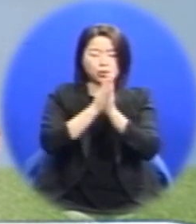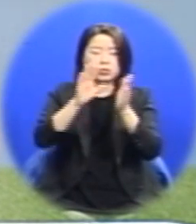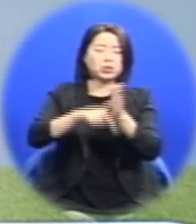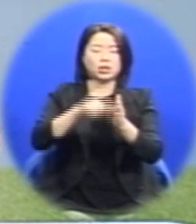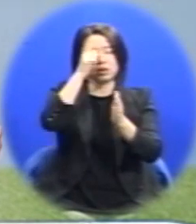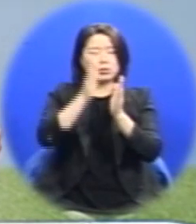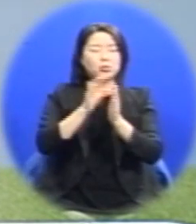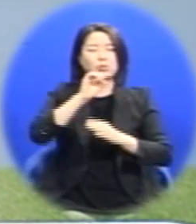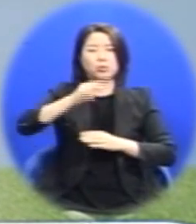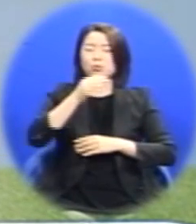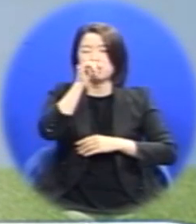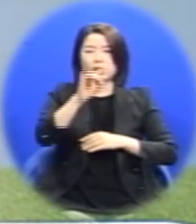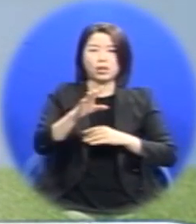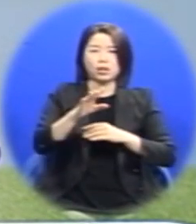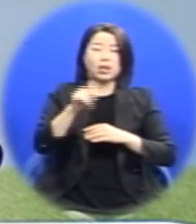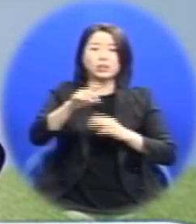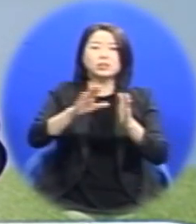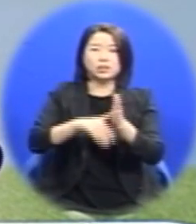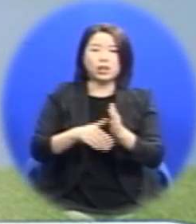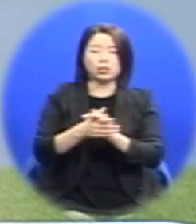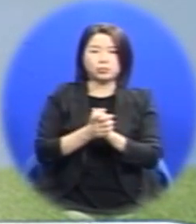돼요. 그런데 그때